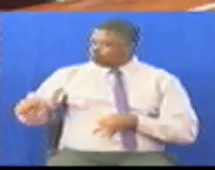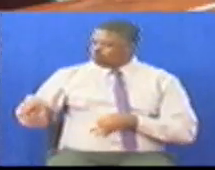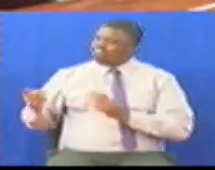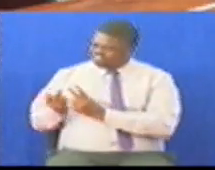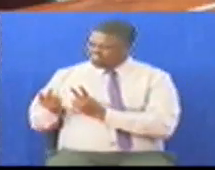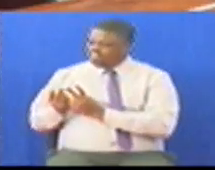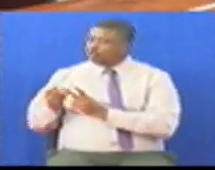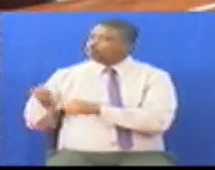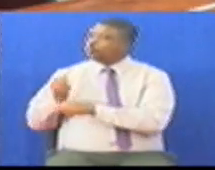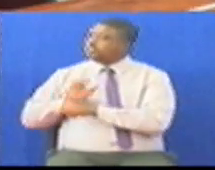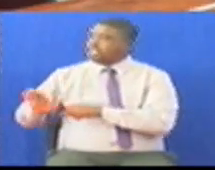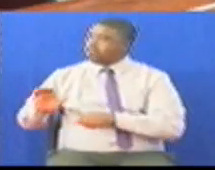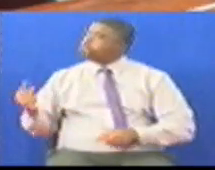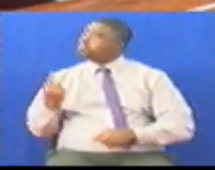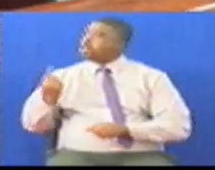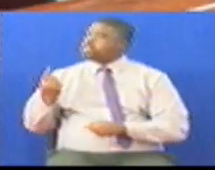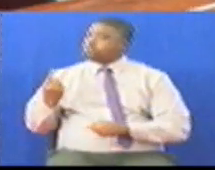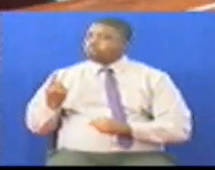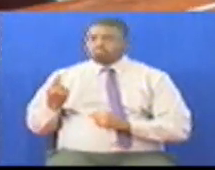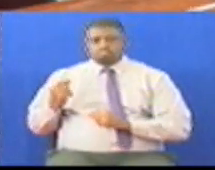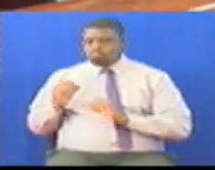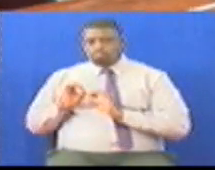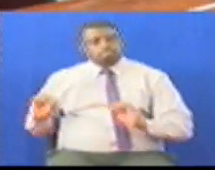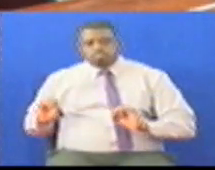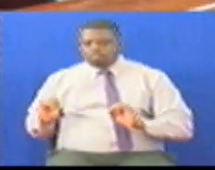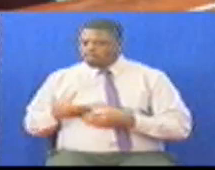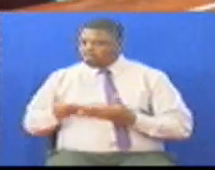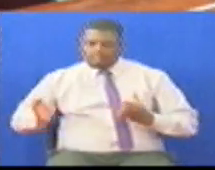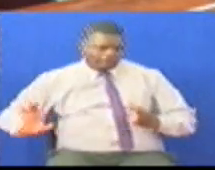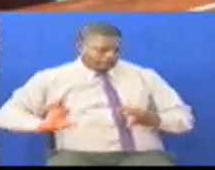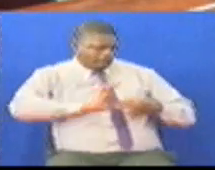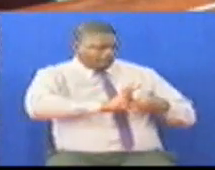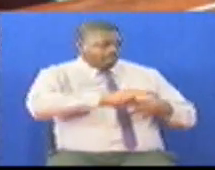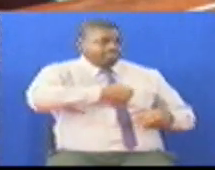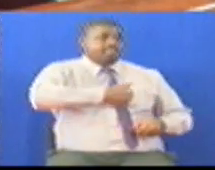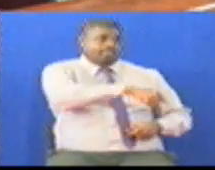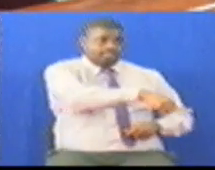Spika, naomba kuchukua fursa hii kupongeza Mheshimiwa